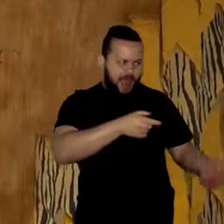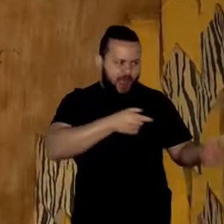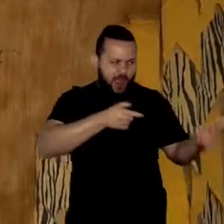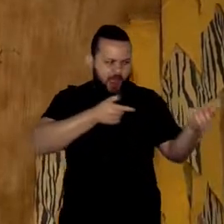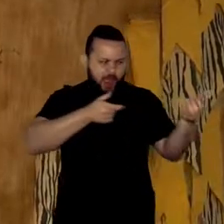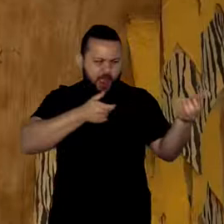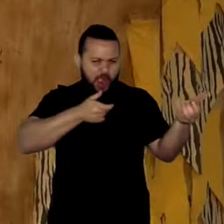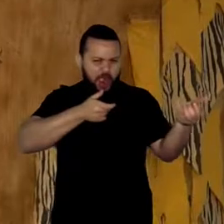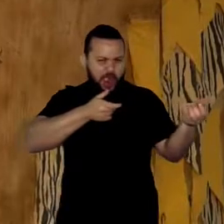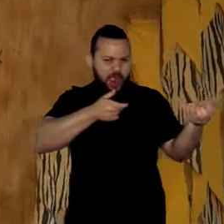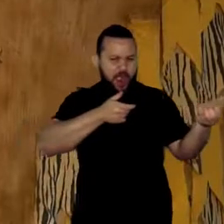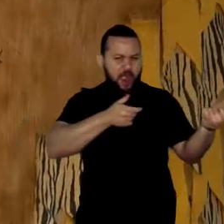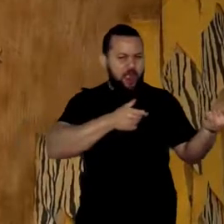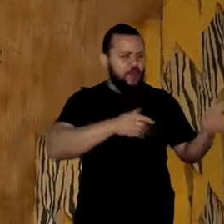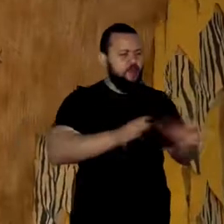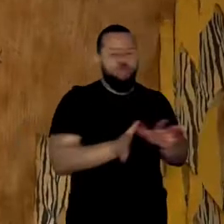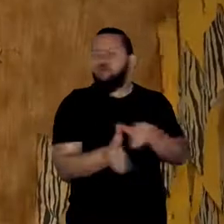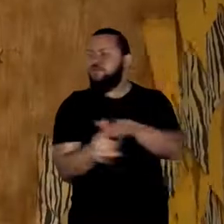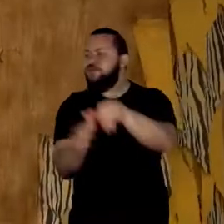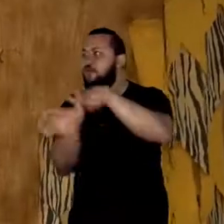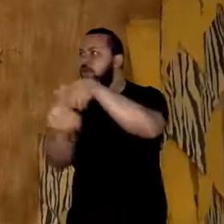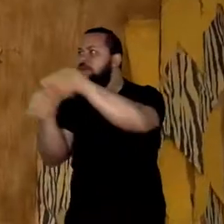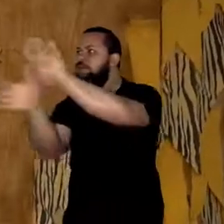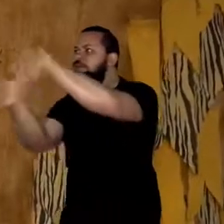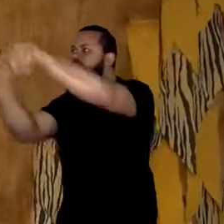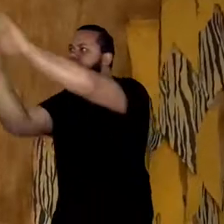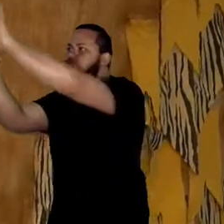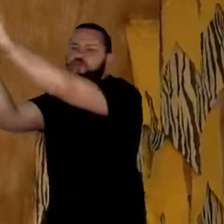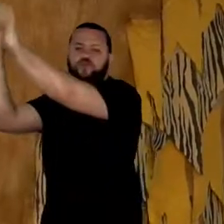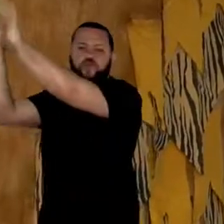ah, ah, ah, ah, ah, ah, ah, ah, ah, ah,